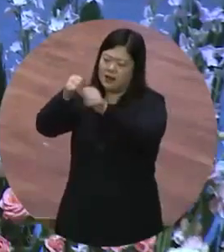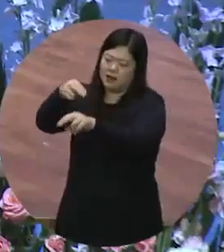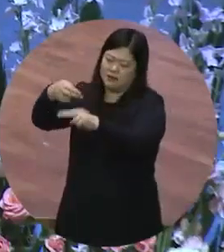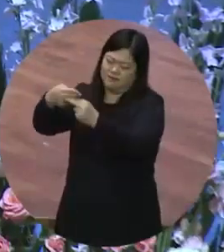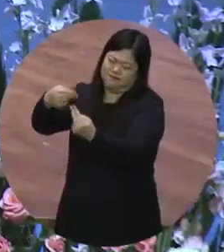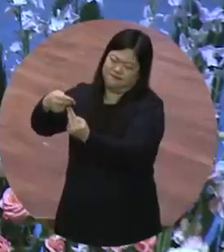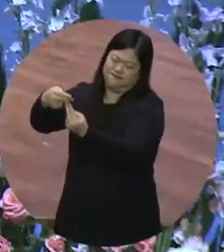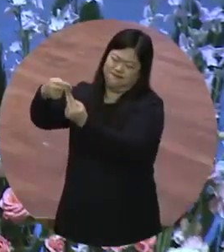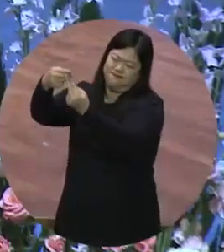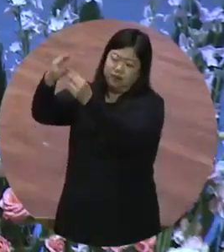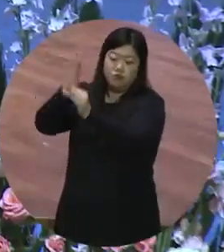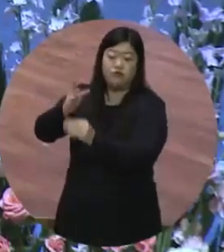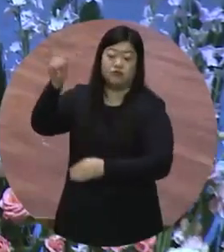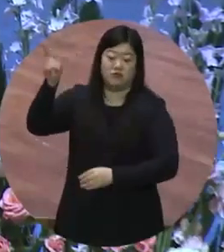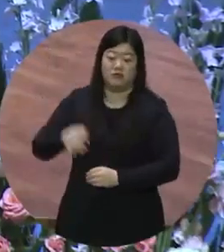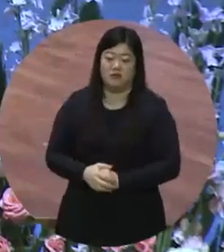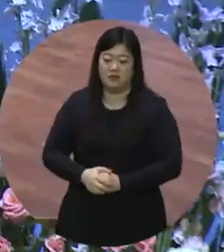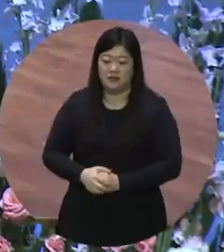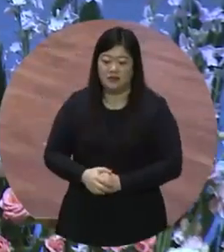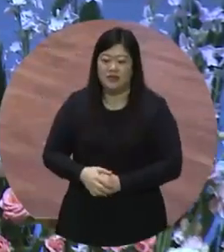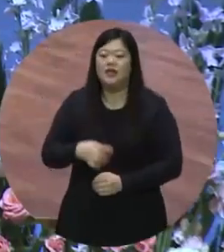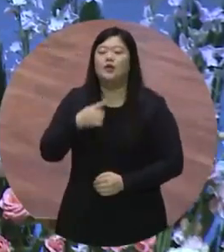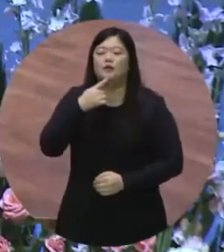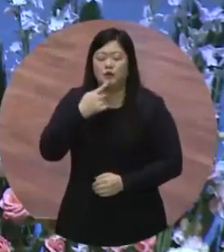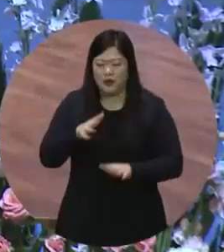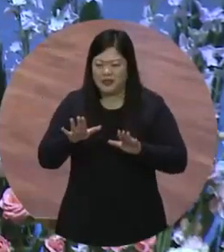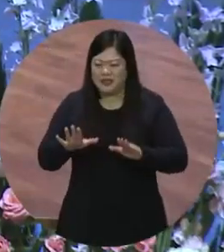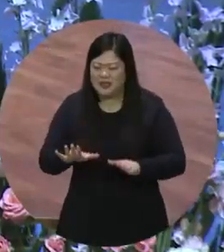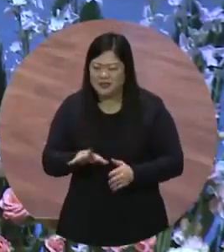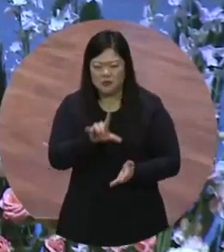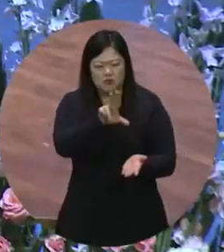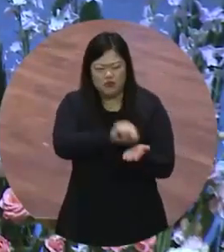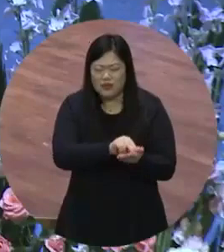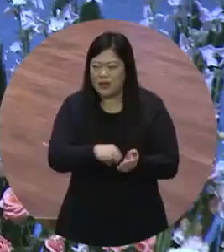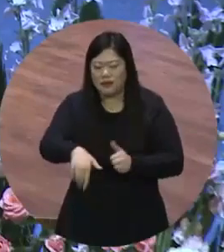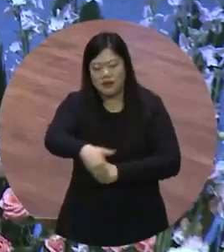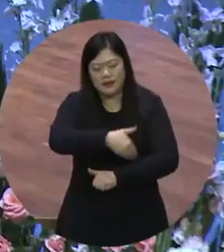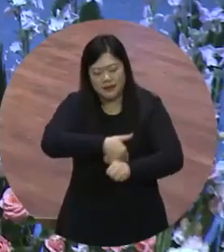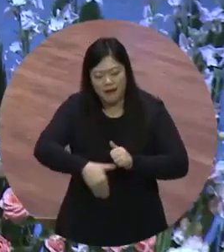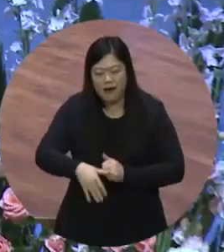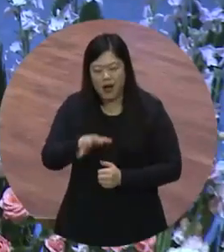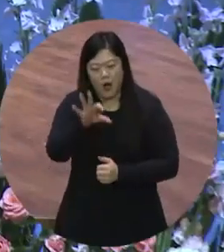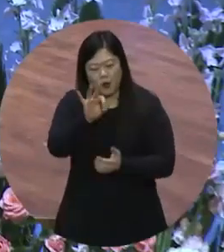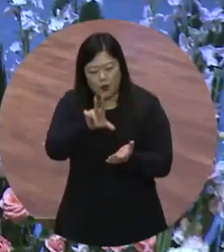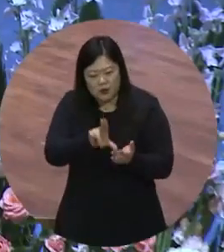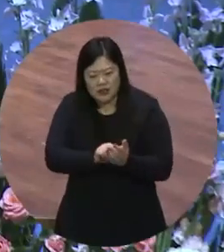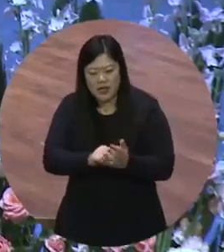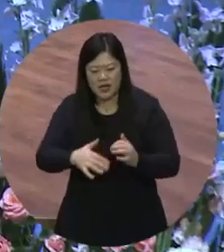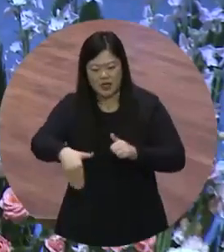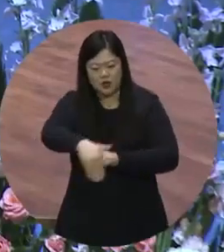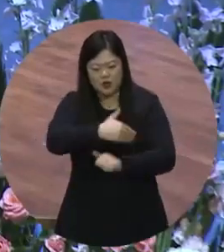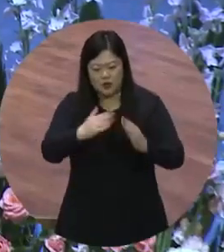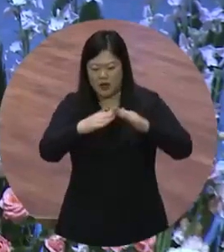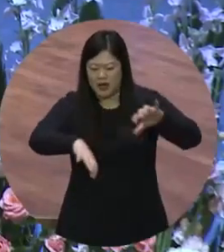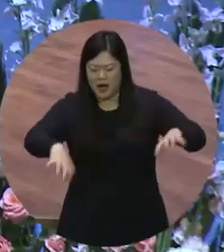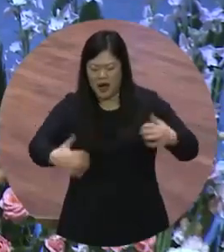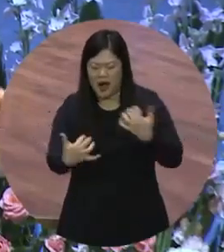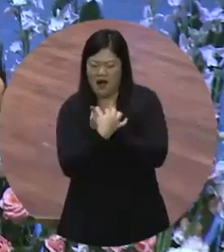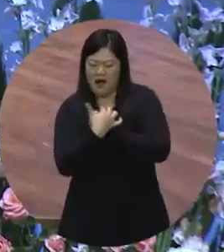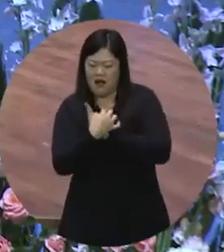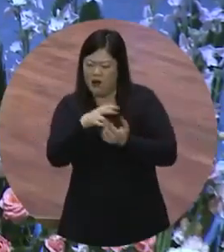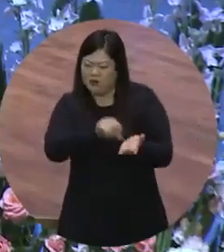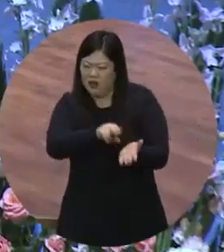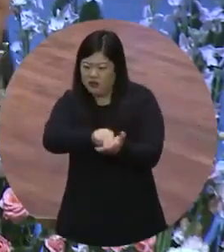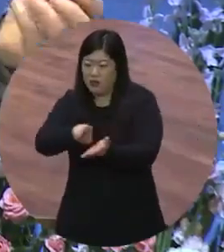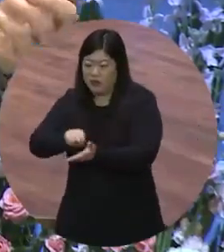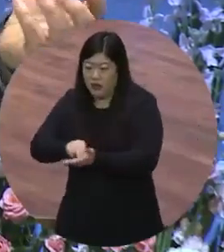보이는 것까지 뭐 이런저런 문제 그것 때문에 실망하고 좌절하고 힘 빠져 그러지 마세요. 사단 주특기가 뭔지 아십니까?